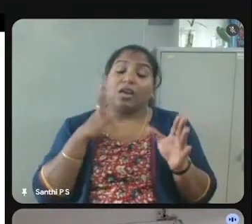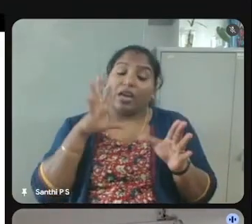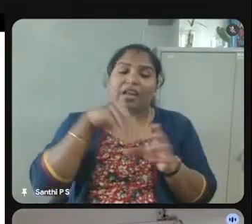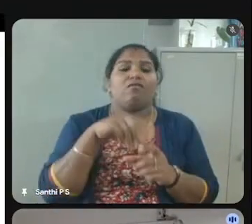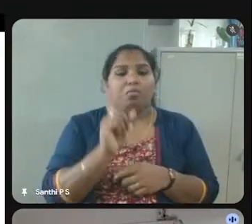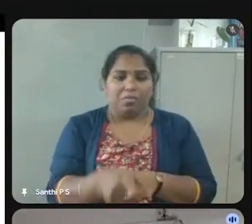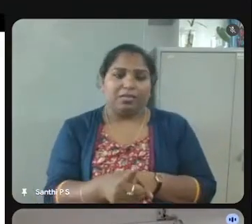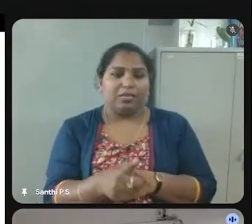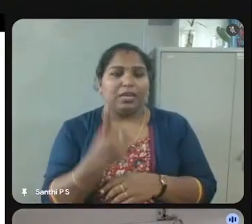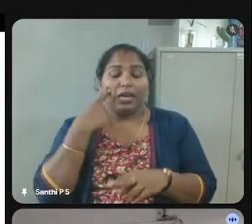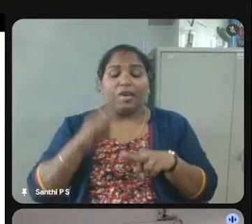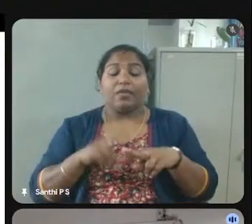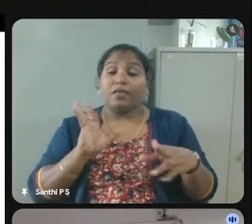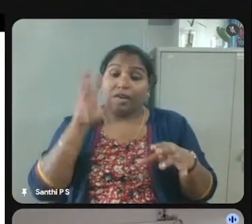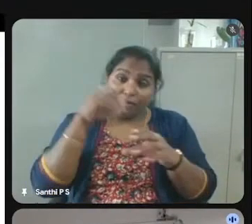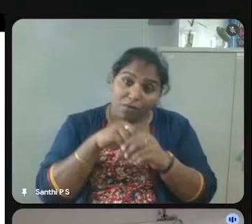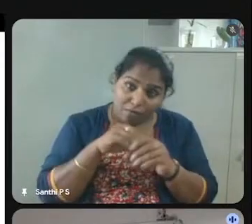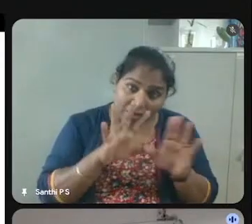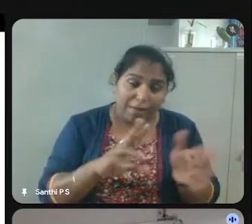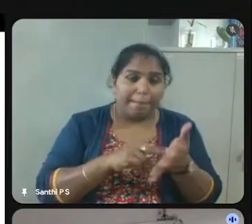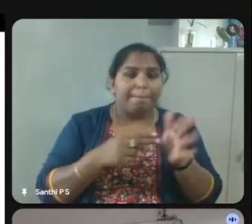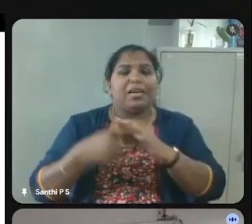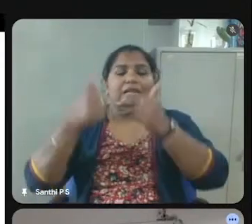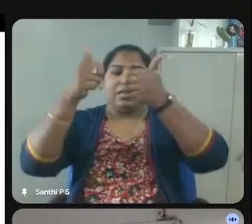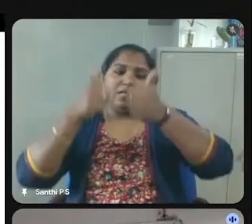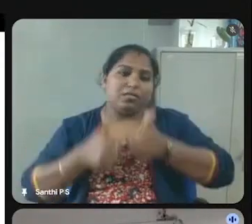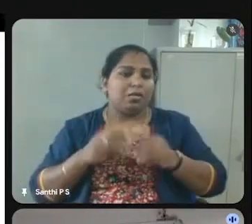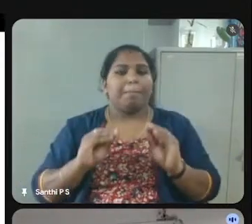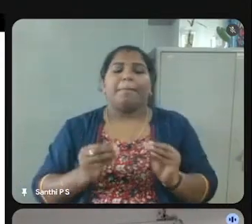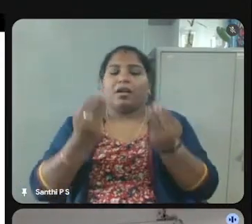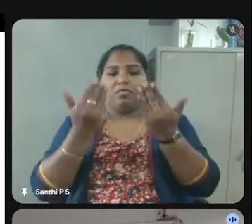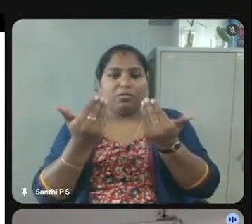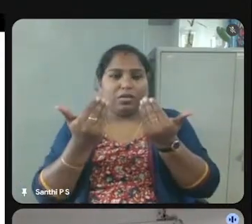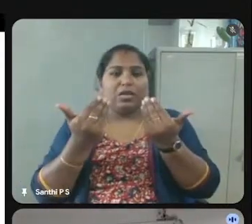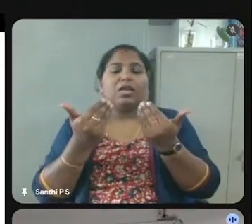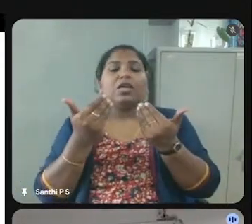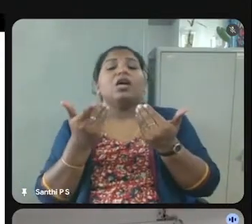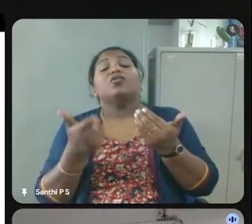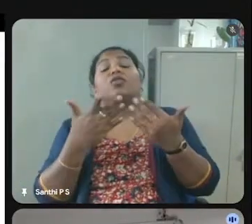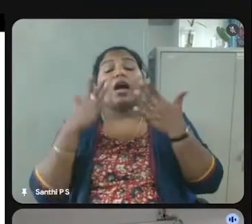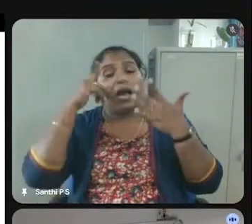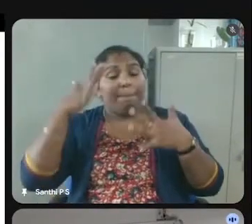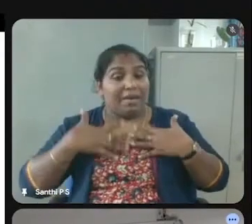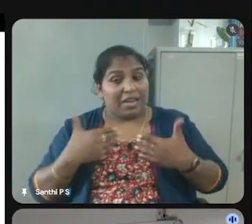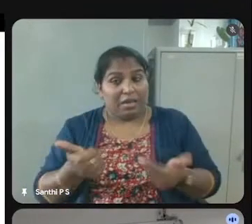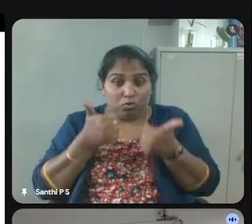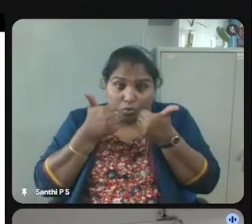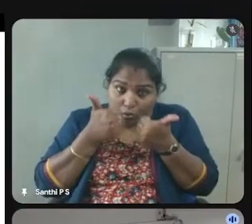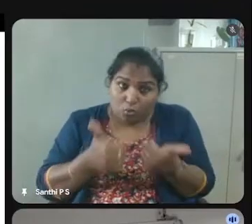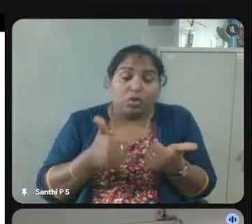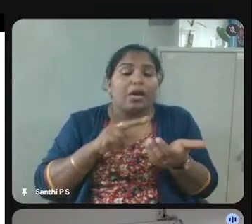അത് കുട്ടിയുടെ ഔട്ട്പുട്ട് നമ്മൾ കൊടുക്കുന്ന ഇൻവോൾവ്മെന്റ് പോലെ ഇരിക്കും. അപ്പോൾ ഈ ഒരു മെന്റൽ ഇക്വിലിബ്രിയം മെയിൻറ്റെയിൻ ചെയ്യുന്ന ഒരു പേരന്റിനെ